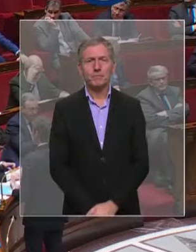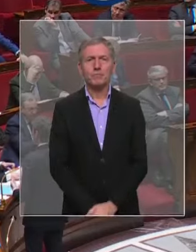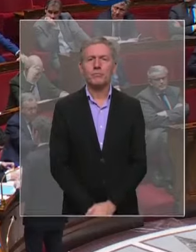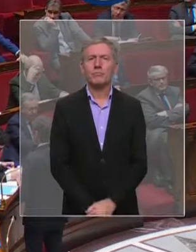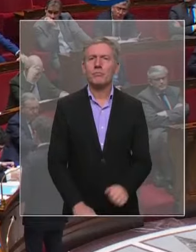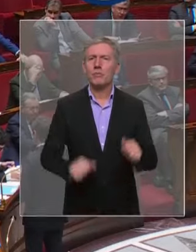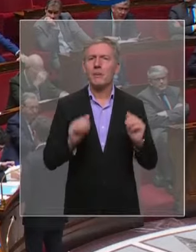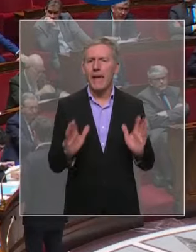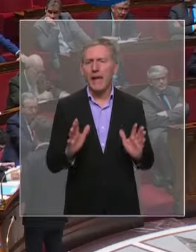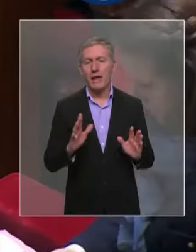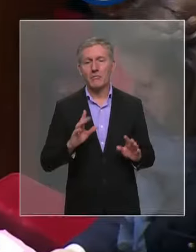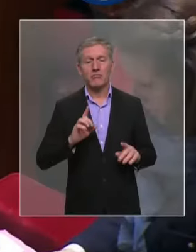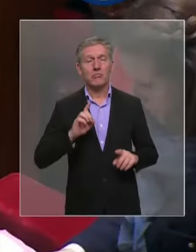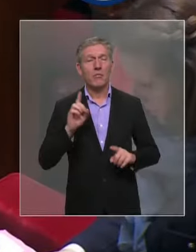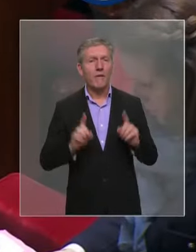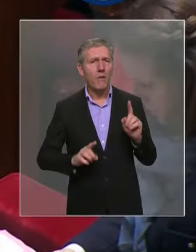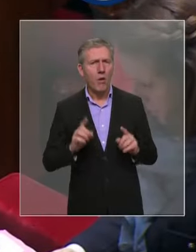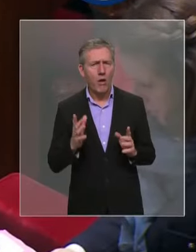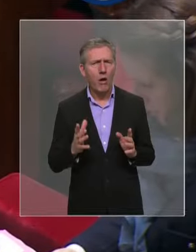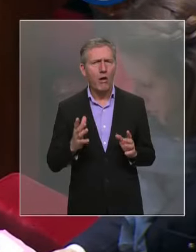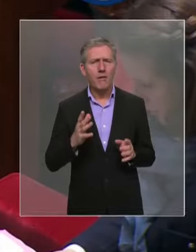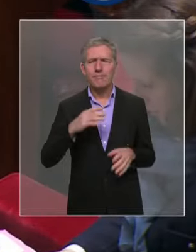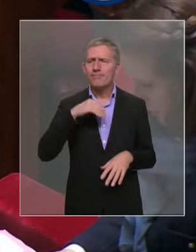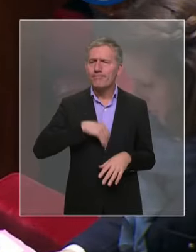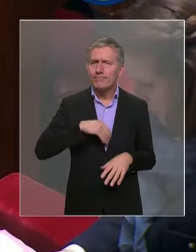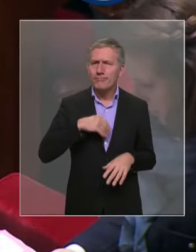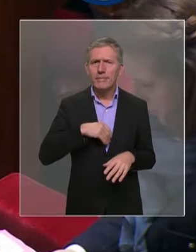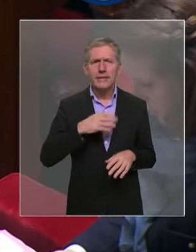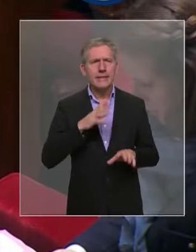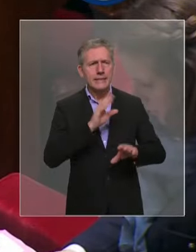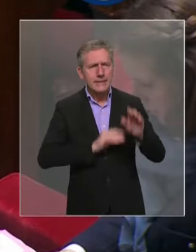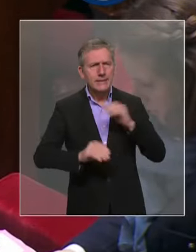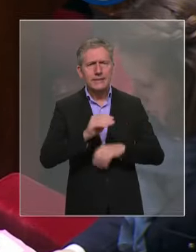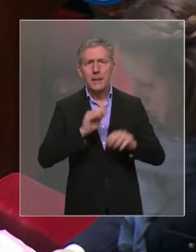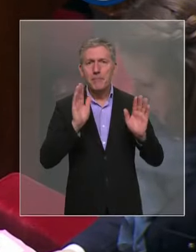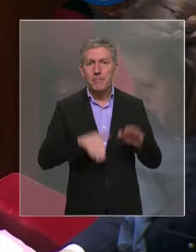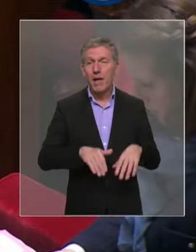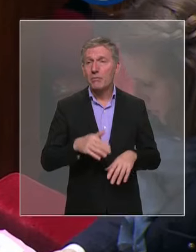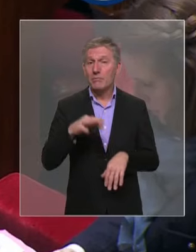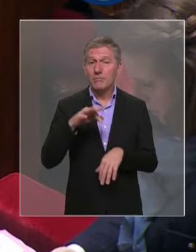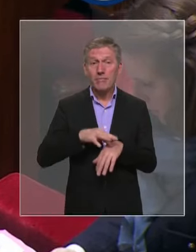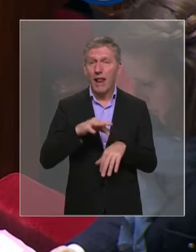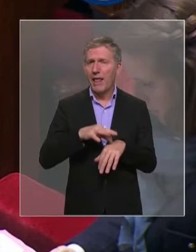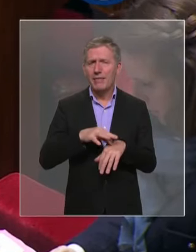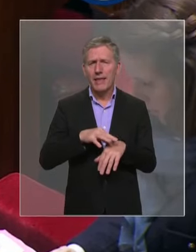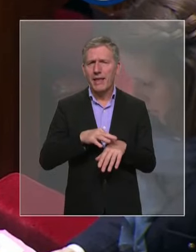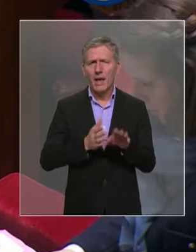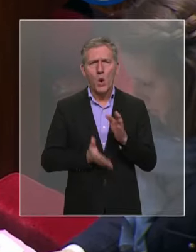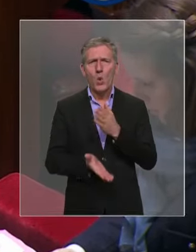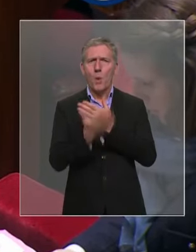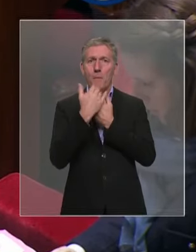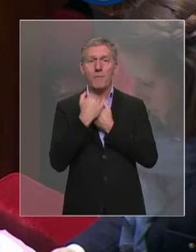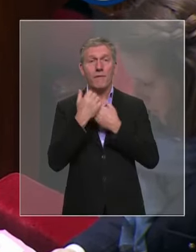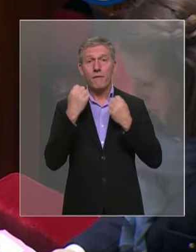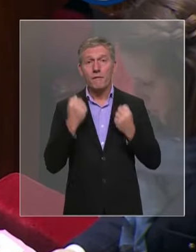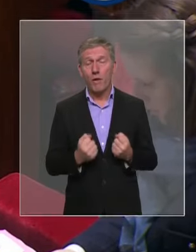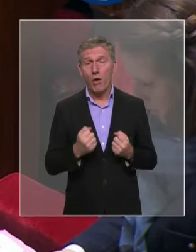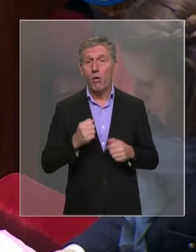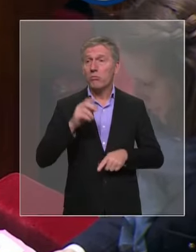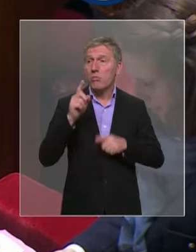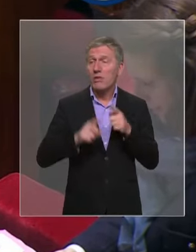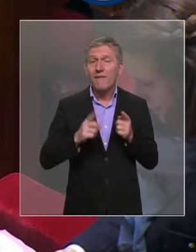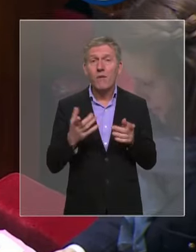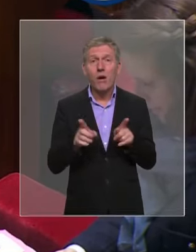Mais il arrive parfois, malgré l'abnégation, la détermination des soignants, que la maladie prenne complètement le pas. Il arrive parfois